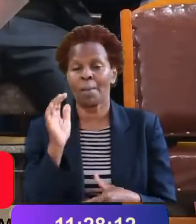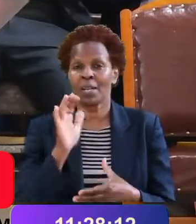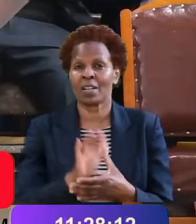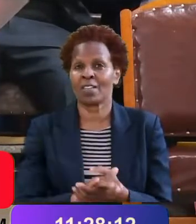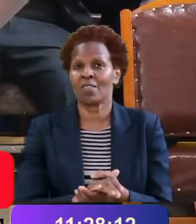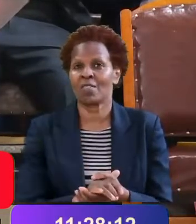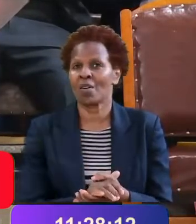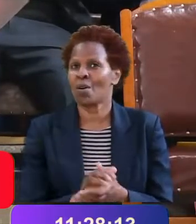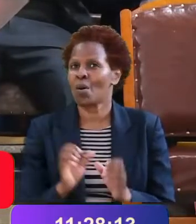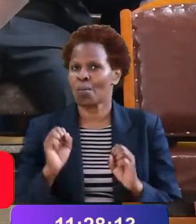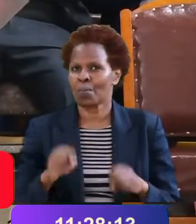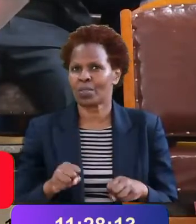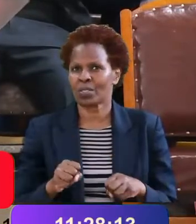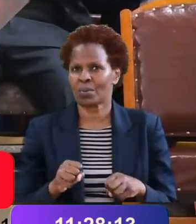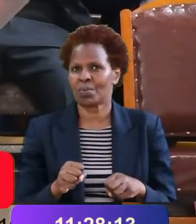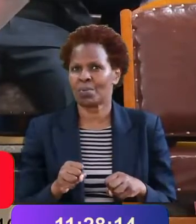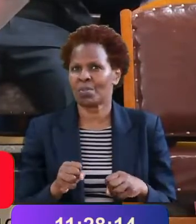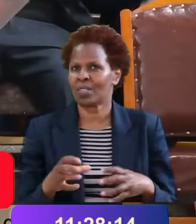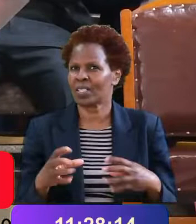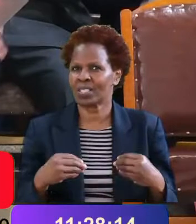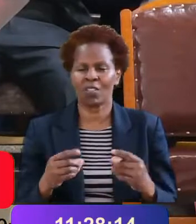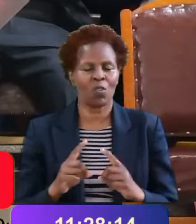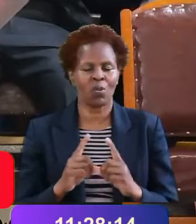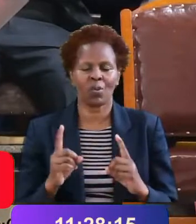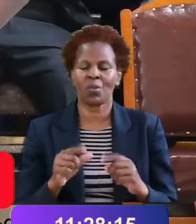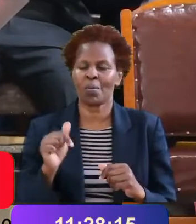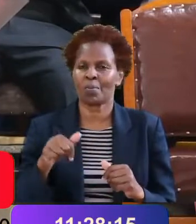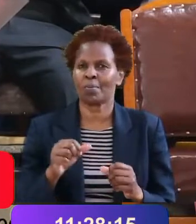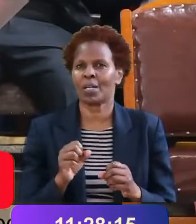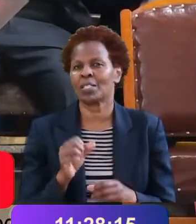ukakipokea. Na diposa ni lazima tuamini